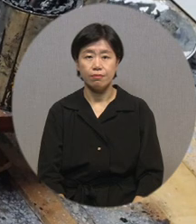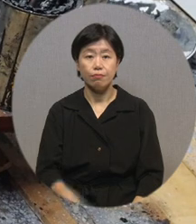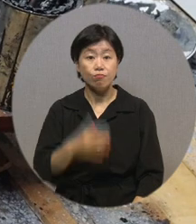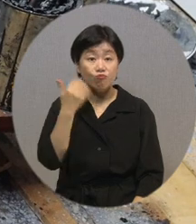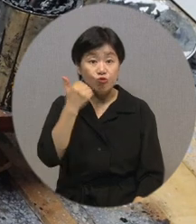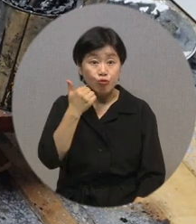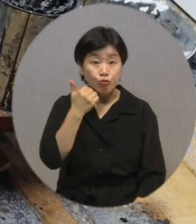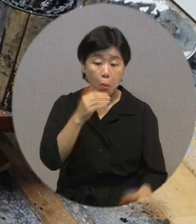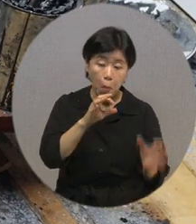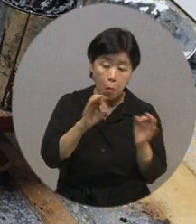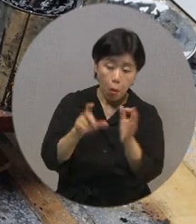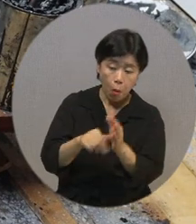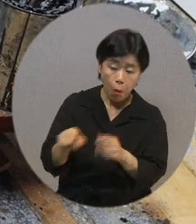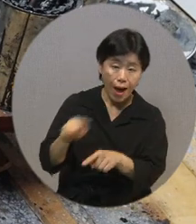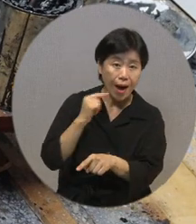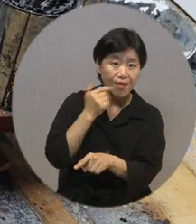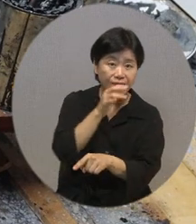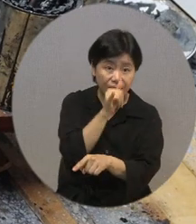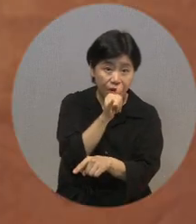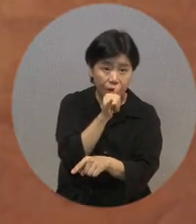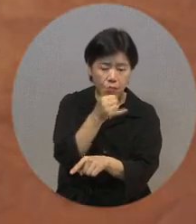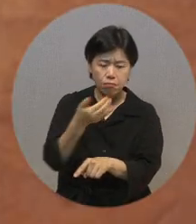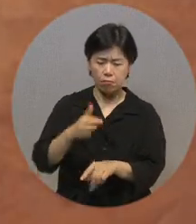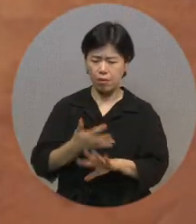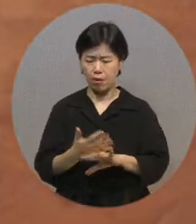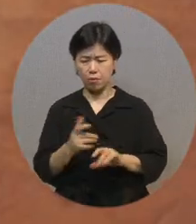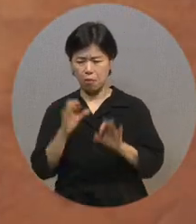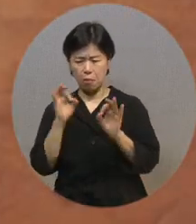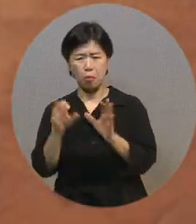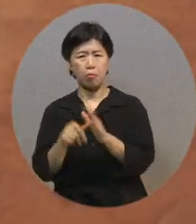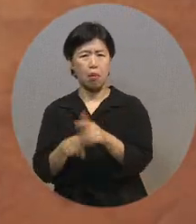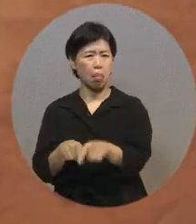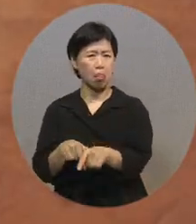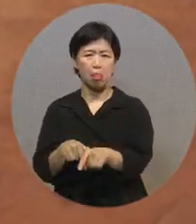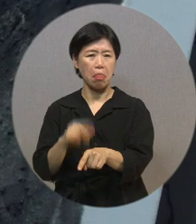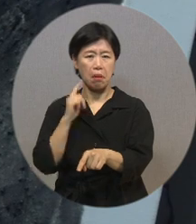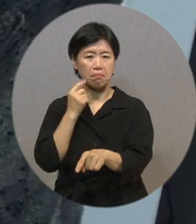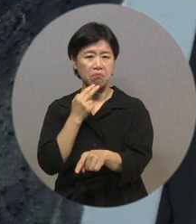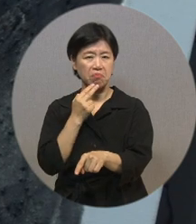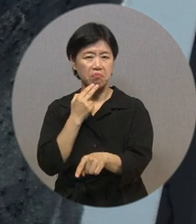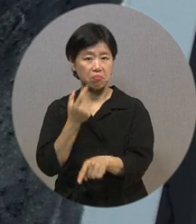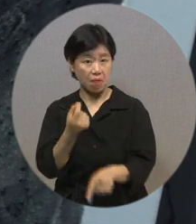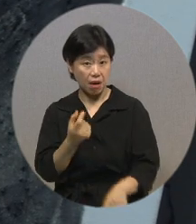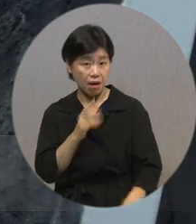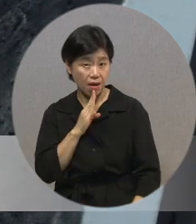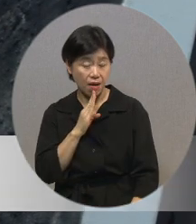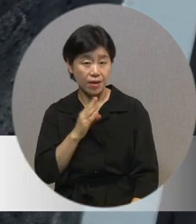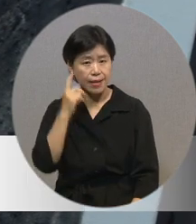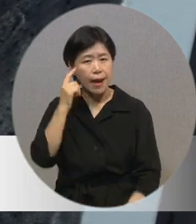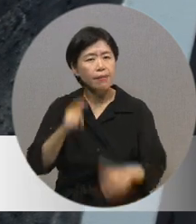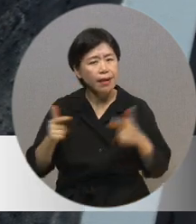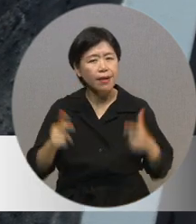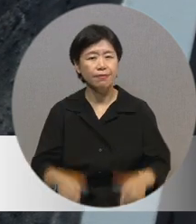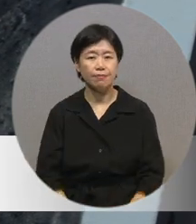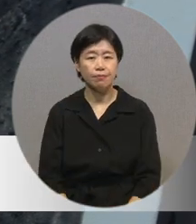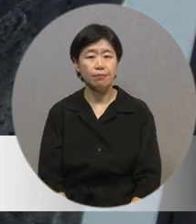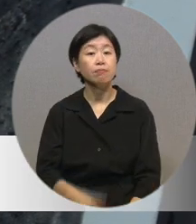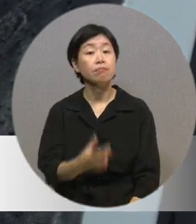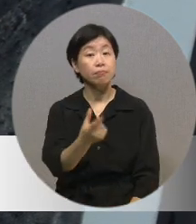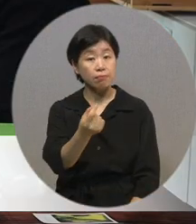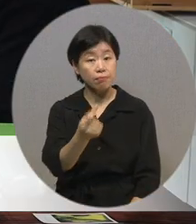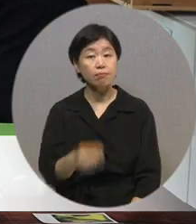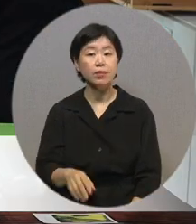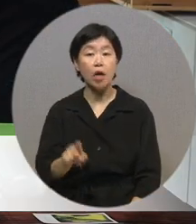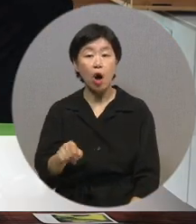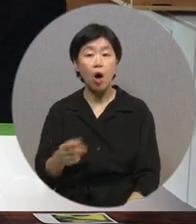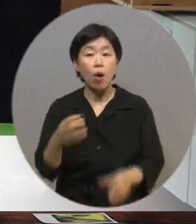사람에게 아름다워 보이는 것이 다른 사람에게는 전혀 그렇지 않게 보이기도 합니다. 그 리얼리티가